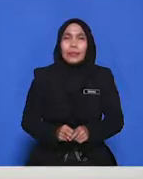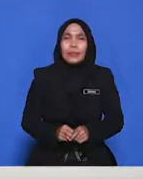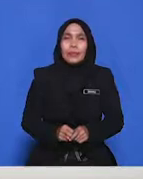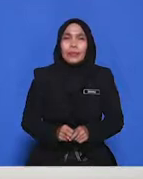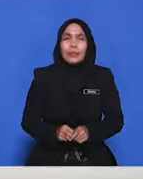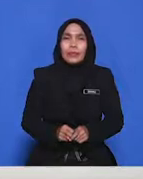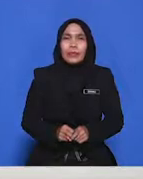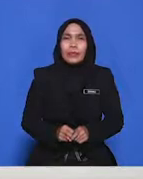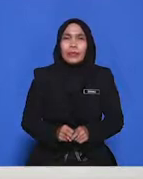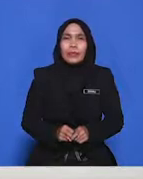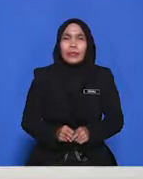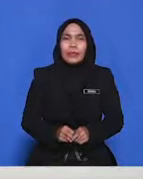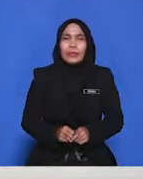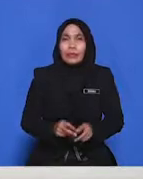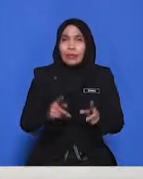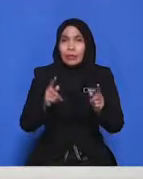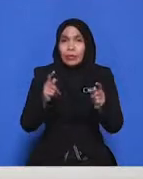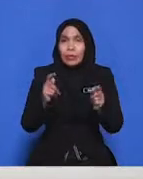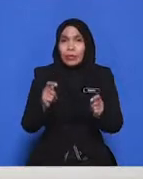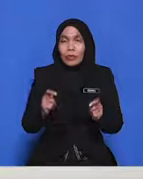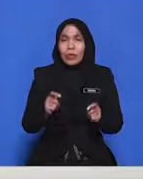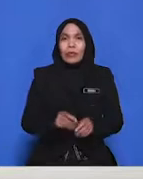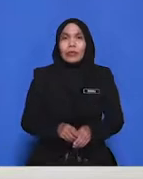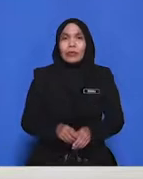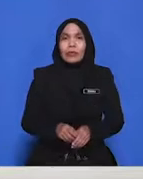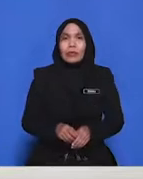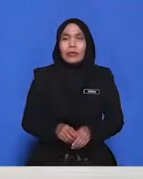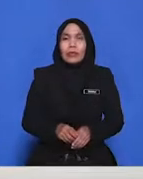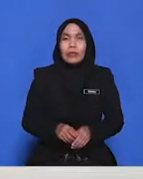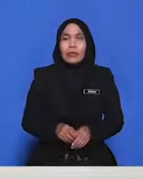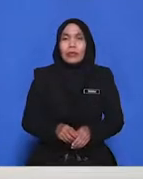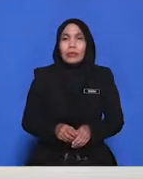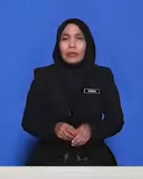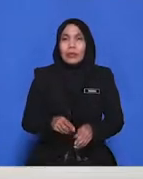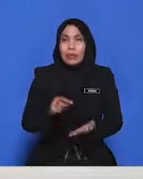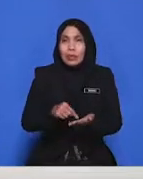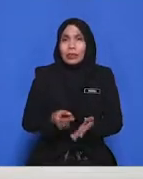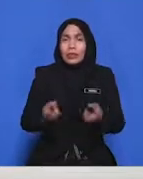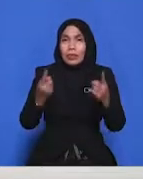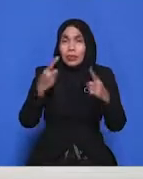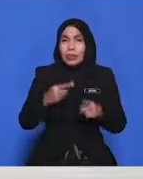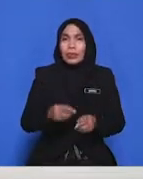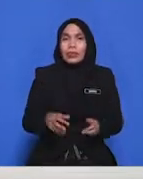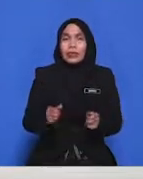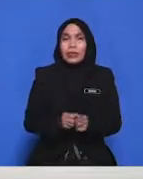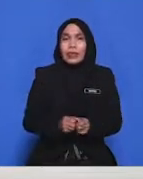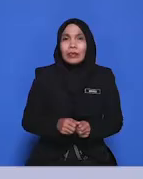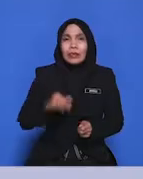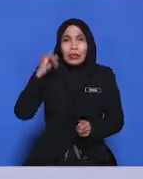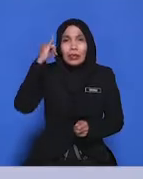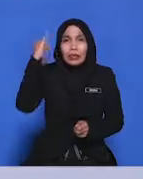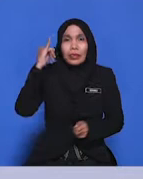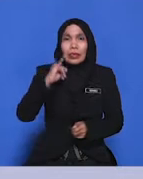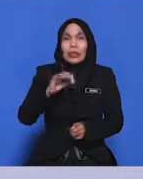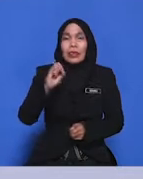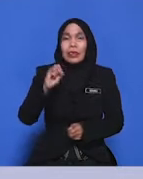membuak-buak sehingga beliau datang dengan idea islah beliau agar umat Islam sedar